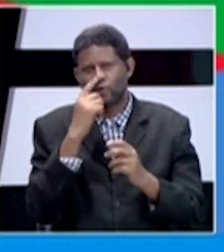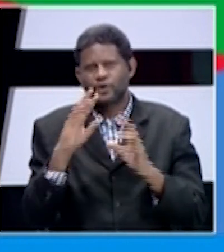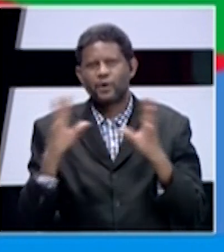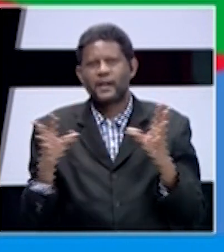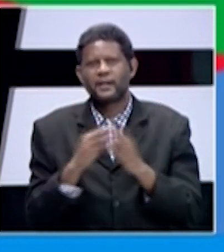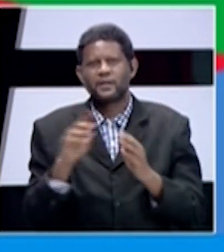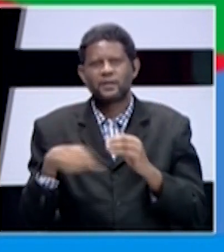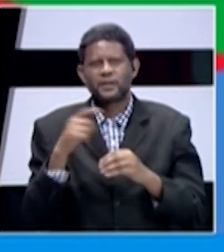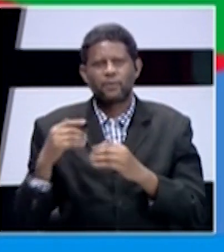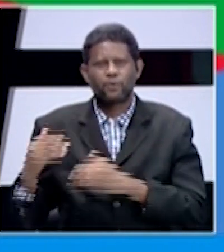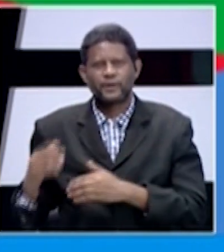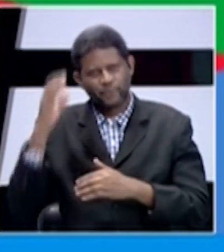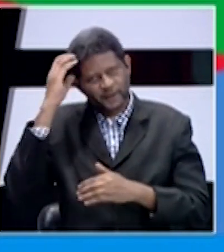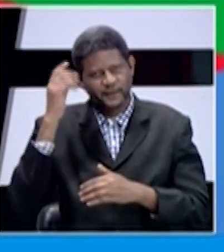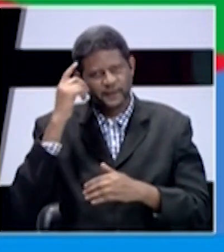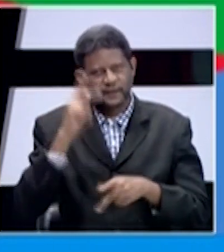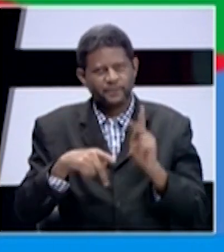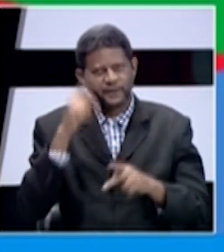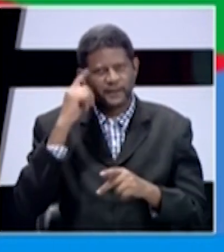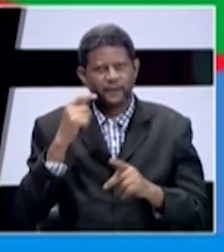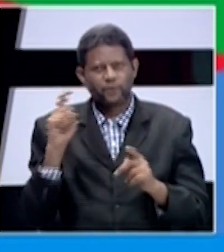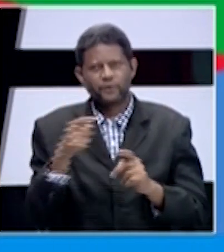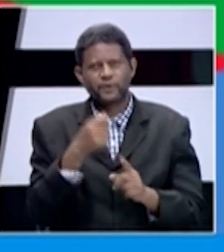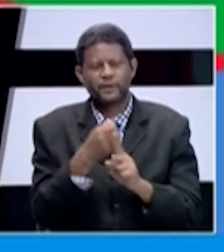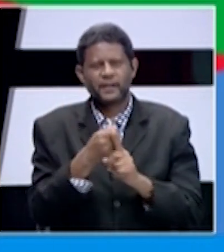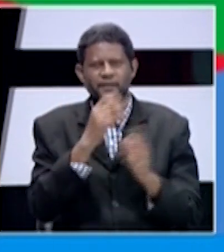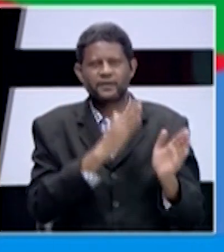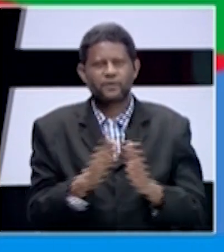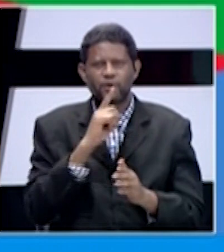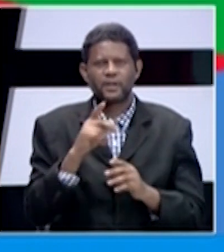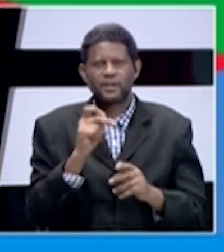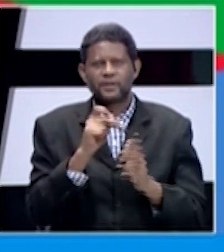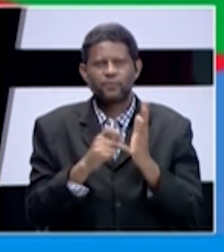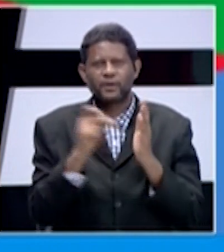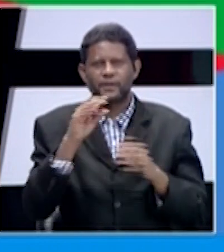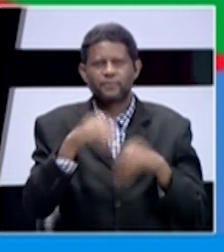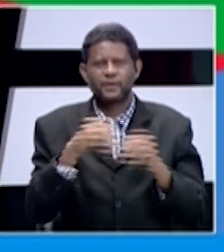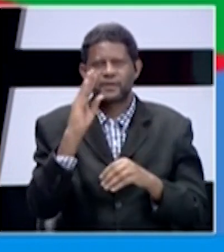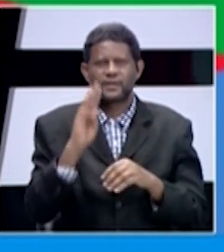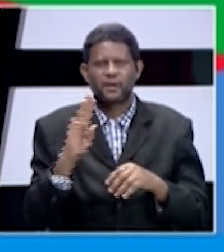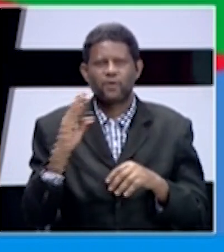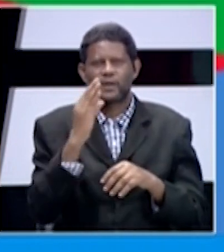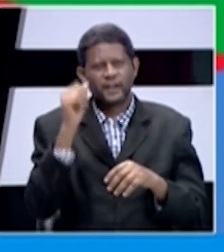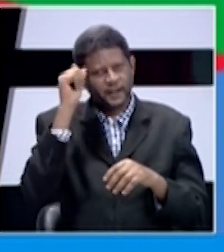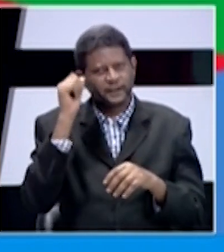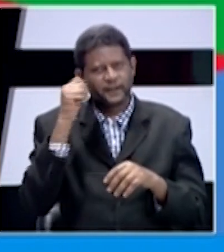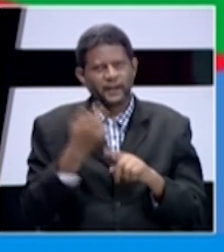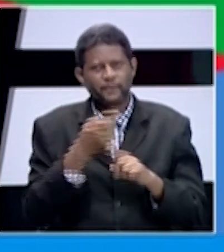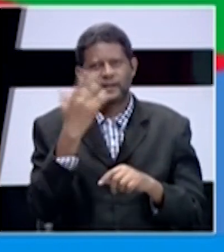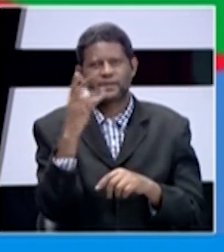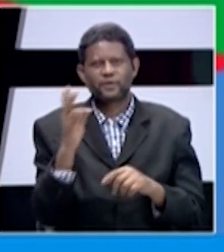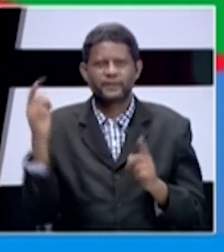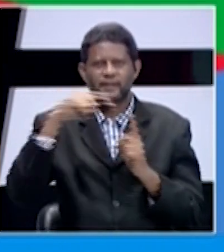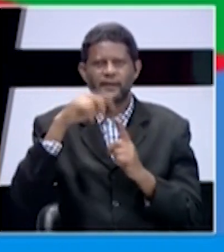حوحات منغستن تگراين كوينون مقلاص دلويوم ديمقراطيه من قصاصه ايرترا كاب 10 شعتك 7